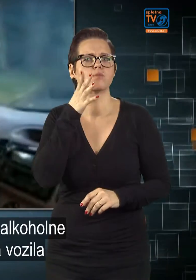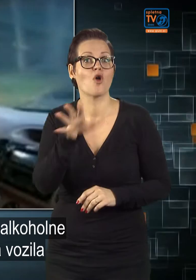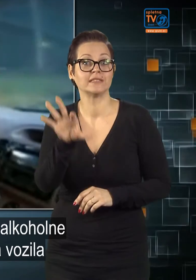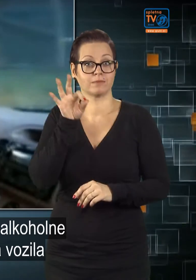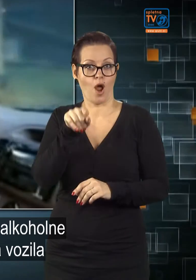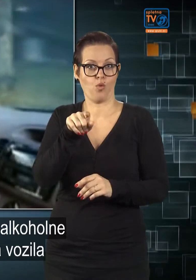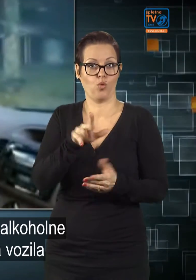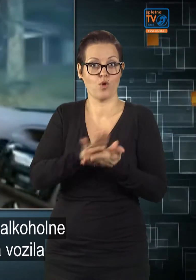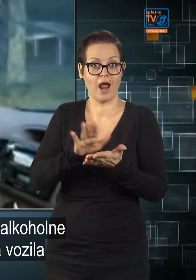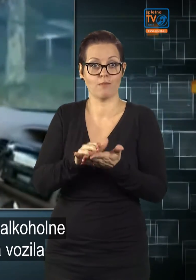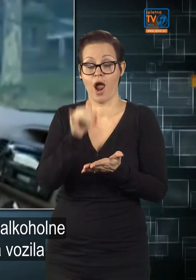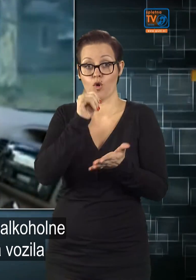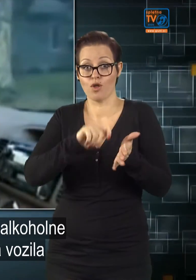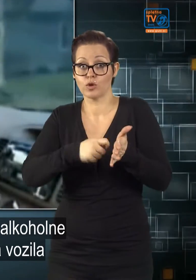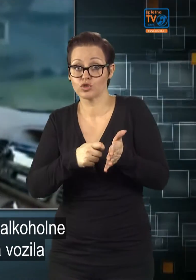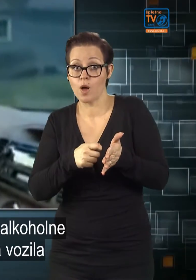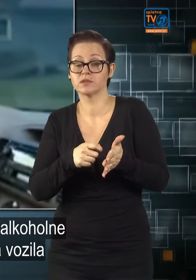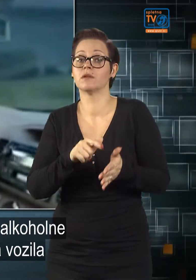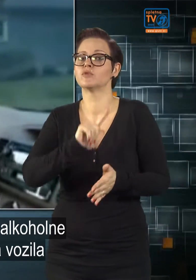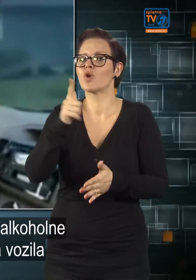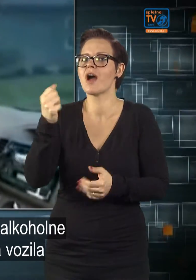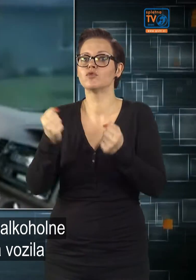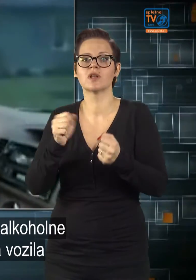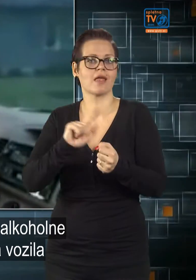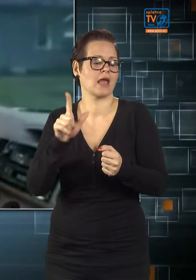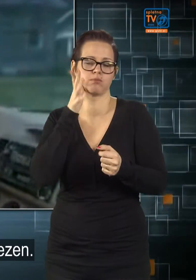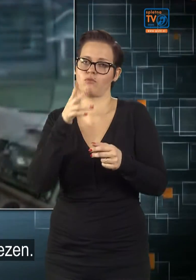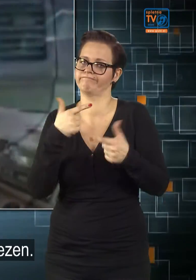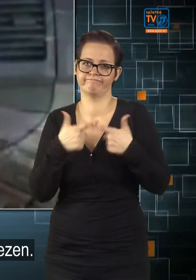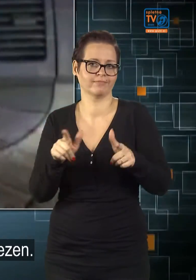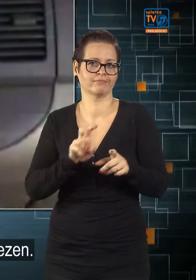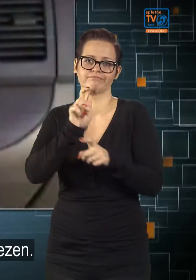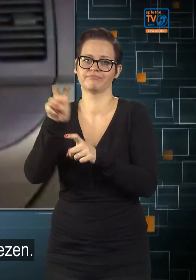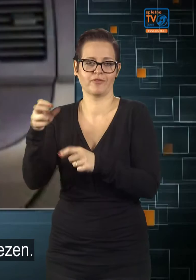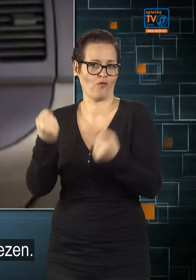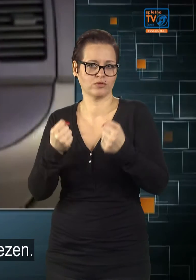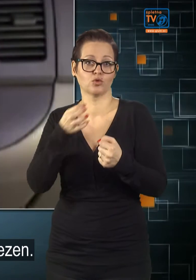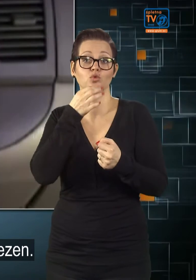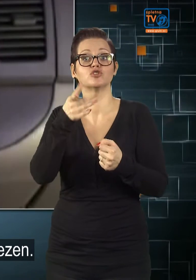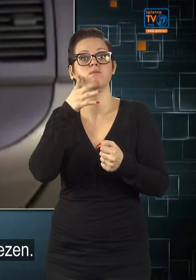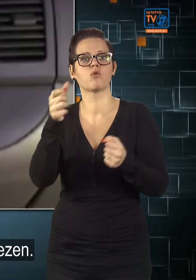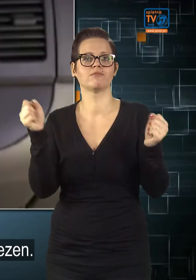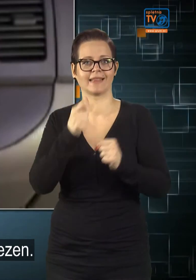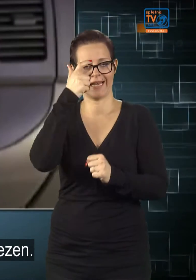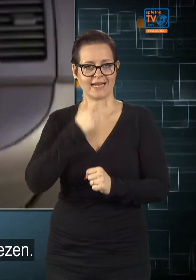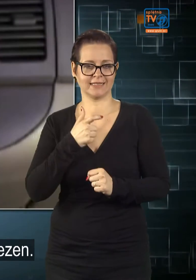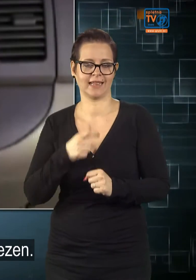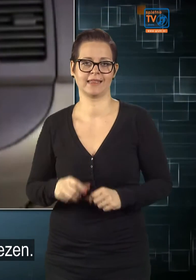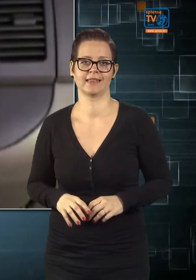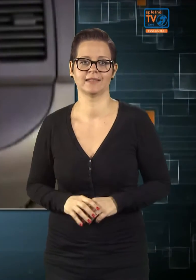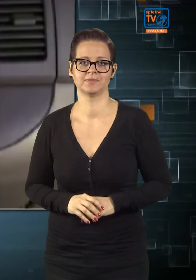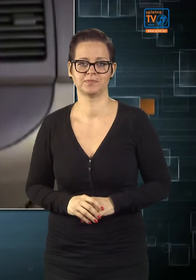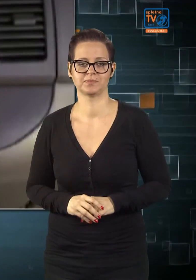Kdor bo izbral uporabo alkoholne ključavnice, drugega vozila ne bo smel voziti, tudi če bo trezen.